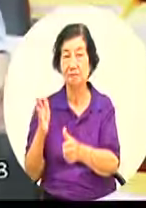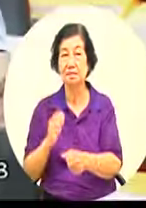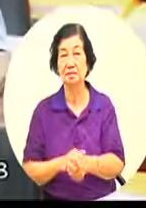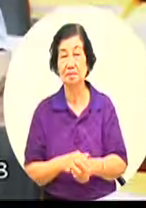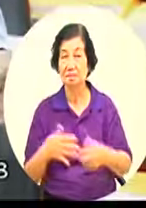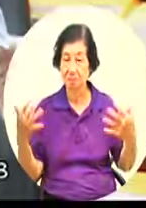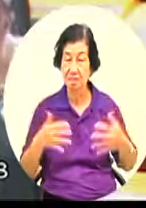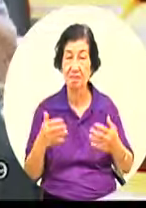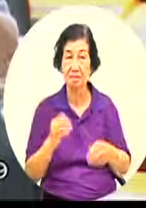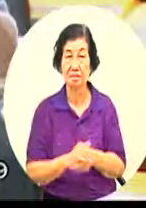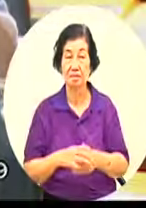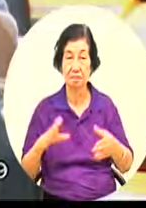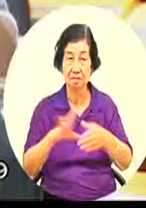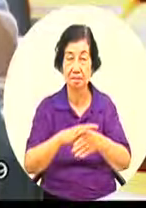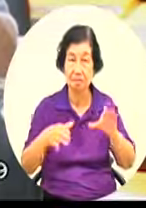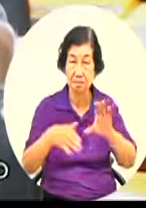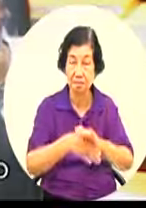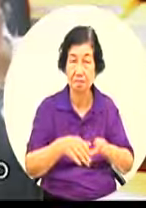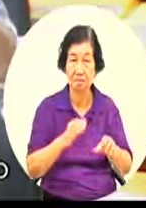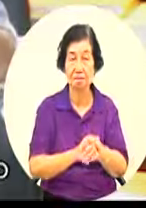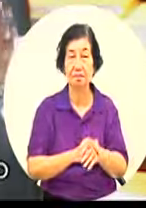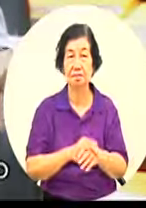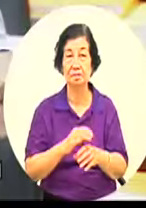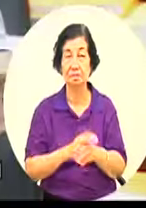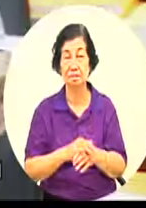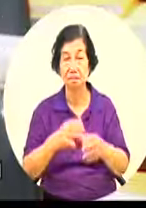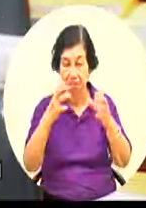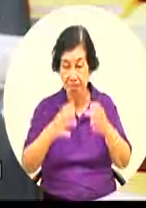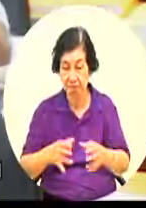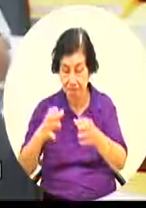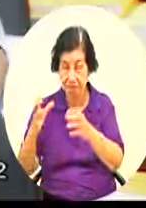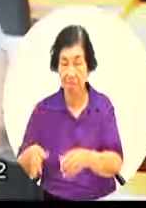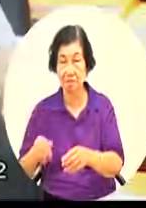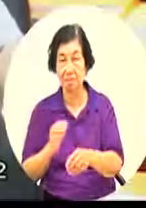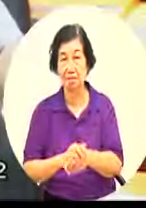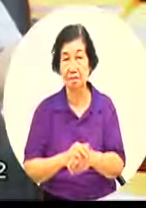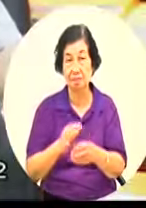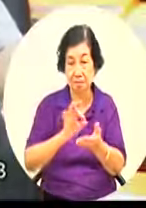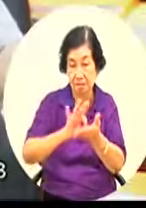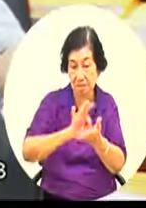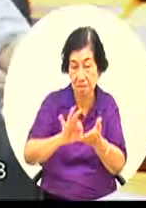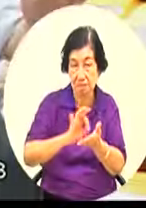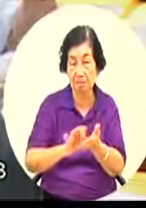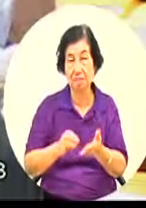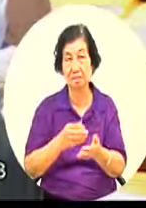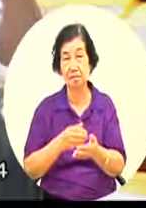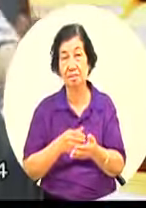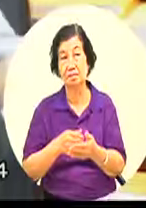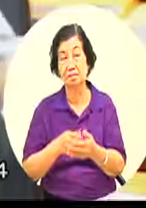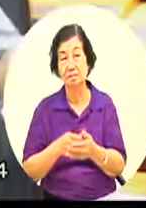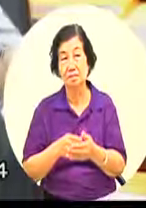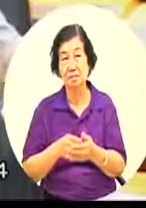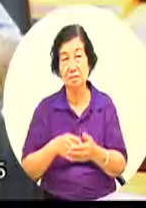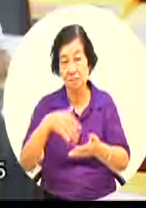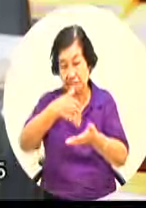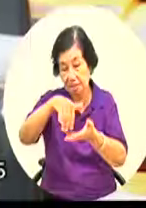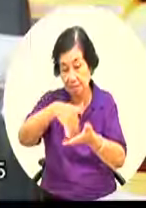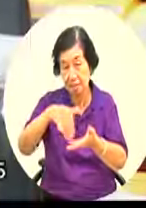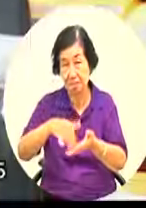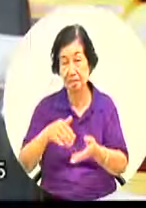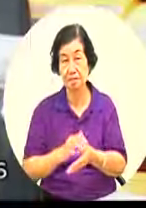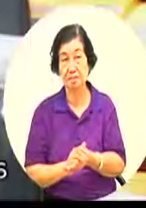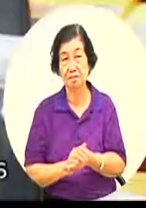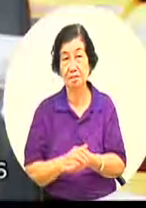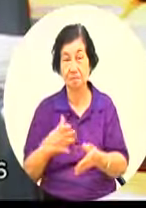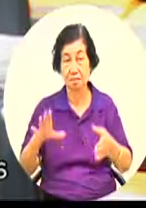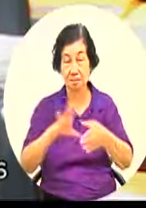个文化营造的问题，就是一个为核销，而是把这旧资料做好而已，为什么还可以这样做一个